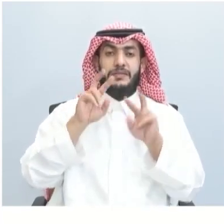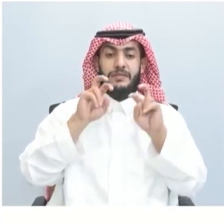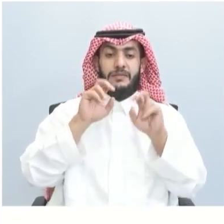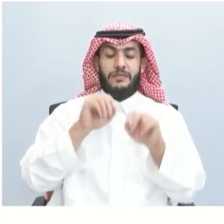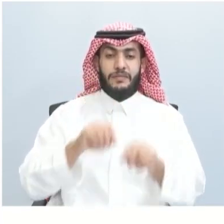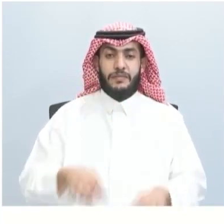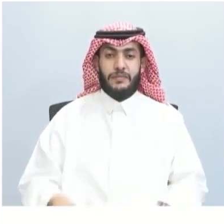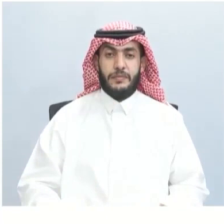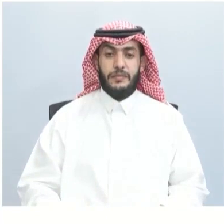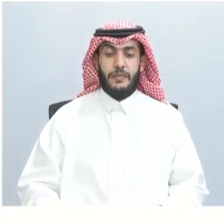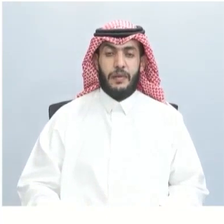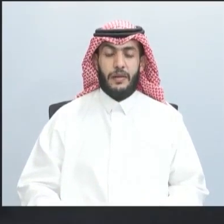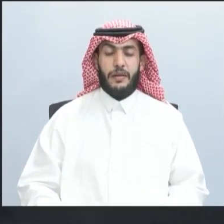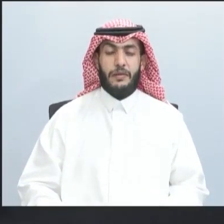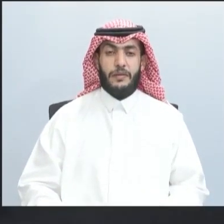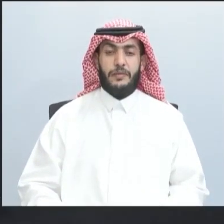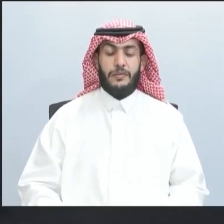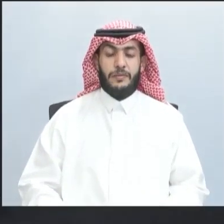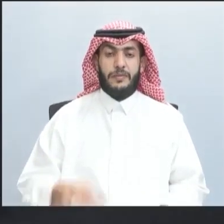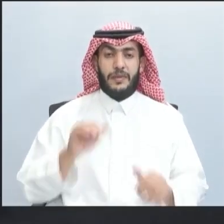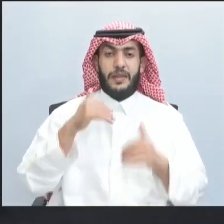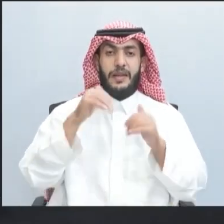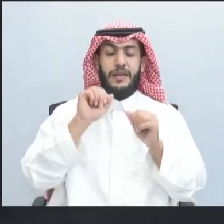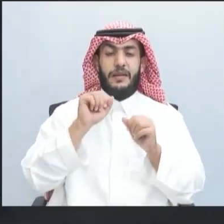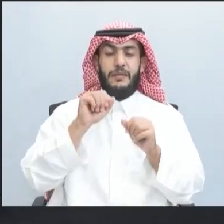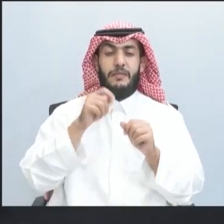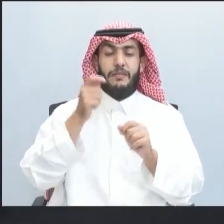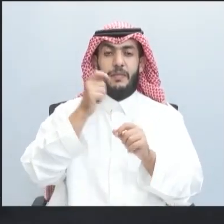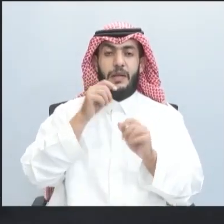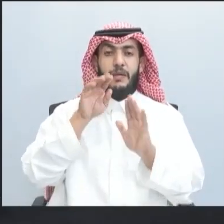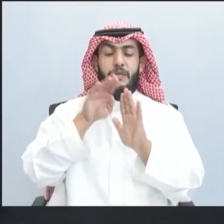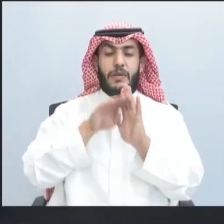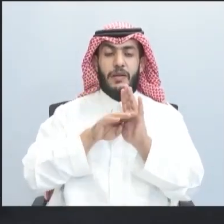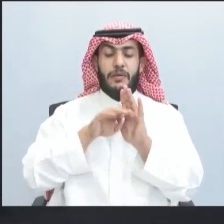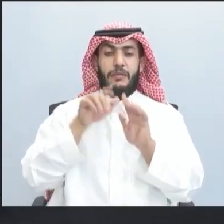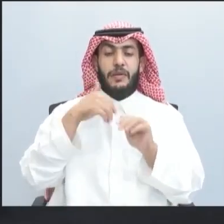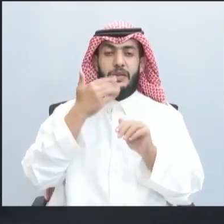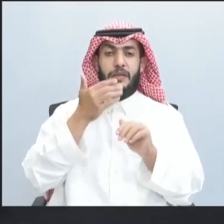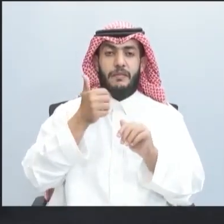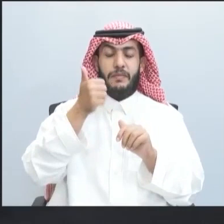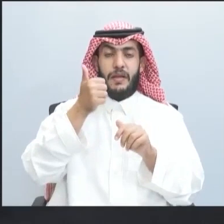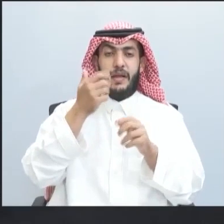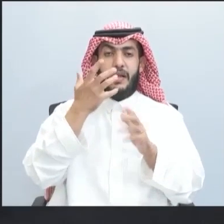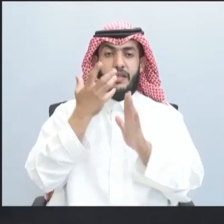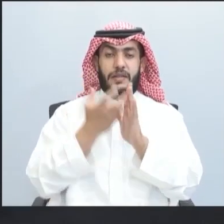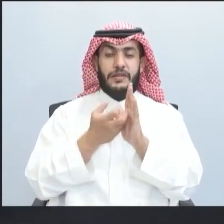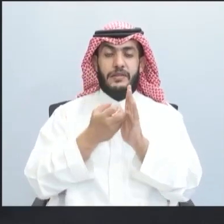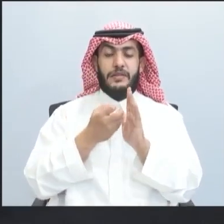اذا تعمل محركات البحث عن طريق الزحف اي الب بحث على المواقع بعد ذلك الفهرسه يتم